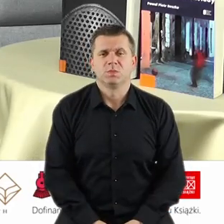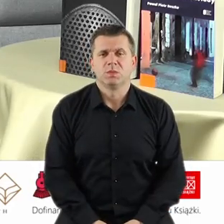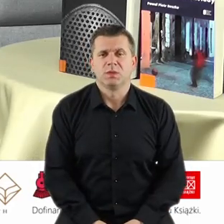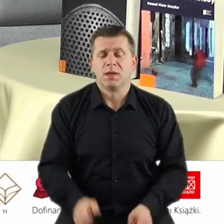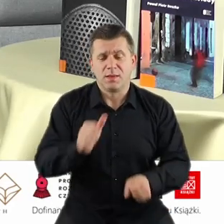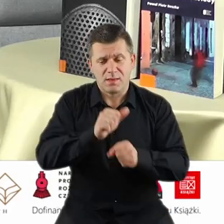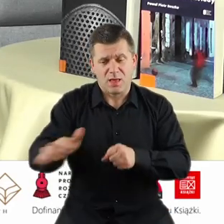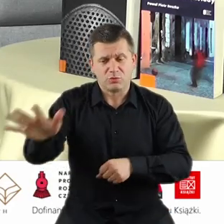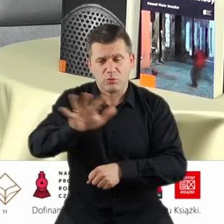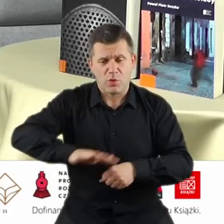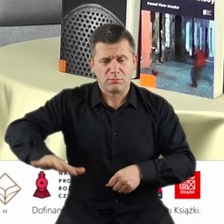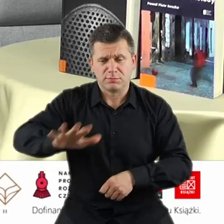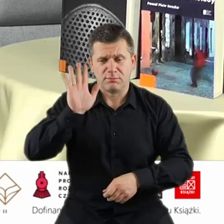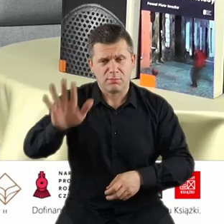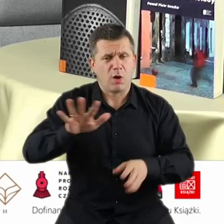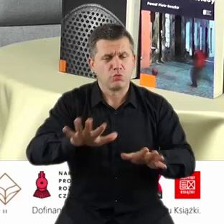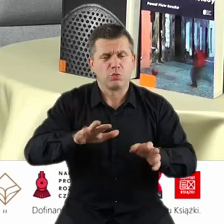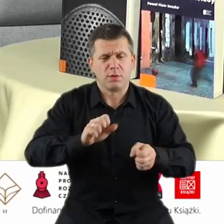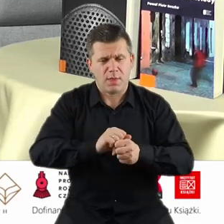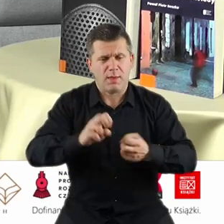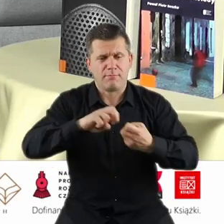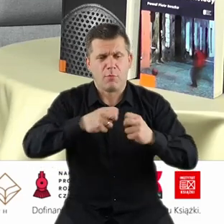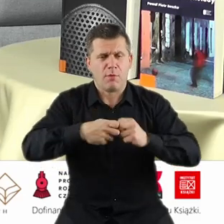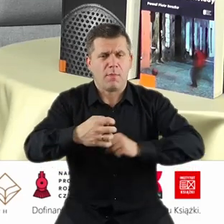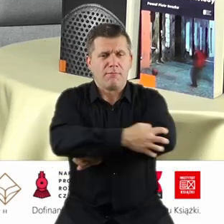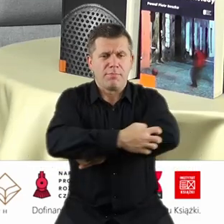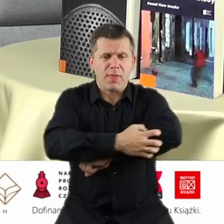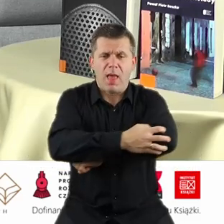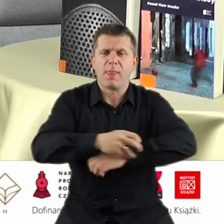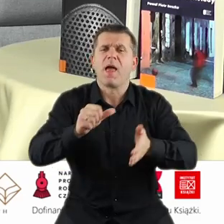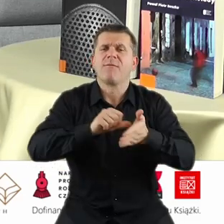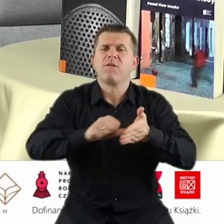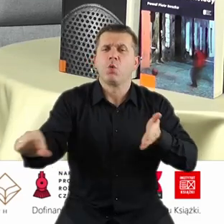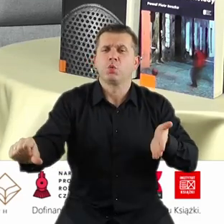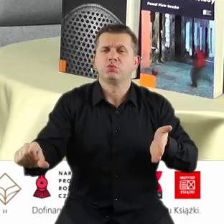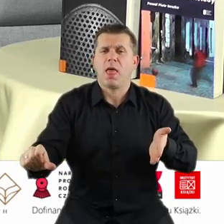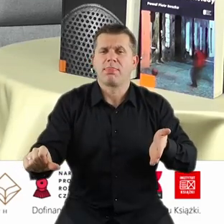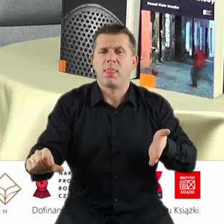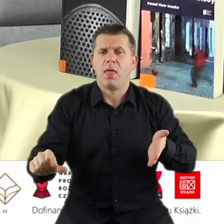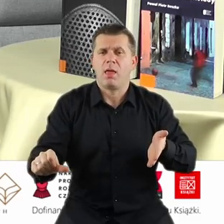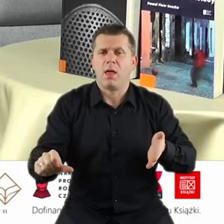I że są obszary dotknięte problemem biedy, wykluczenia,